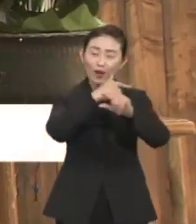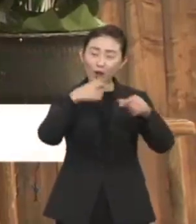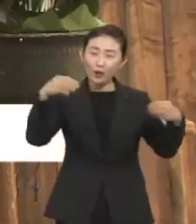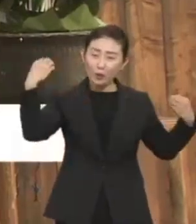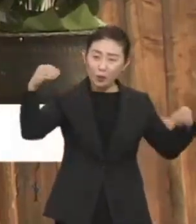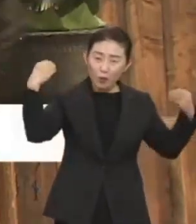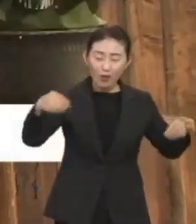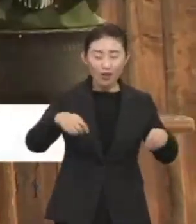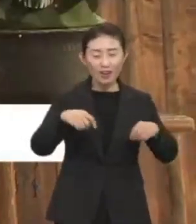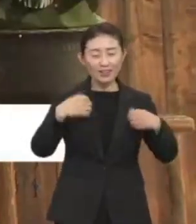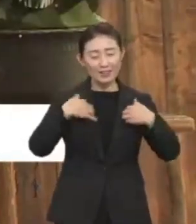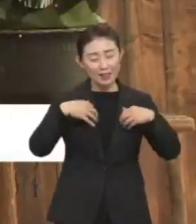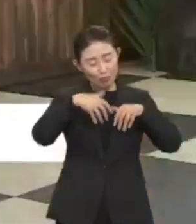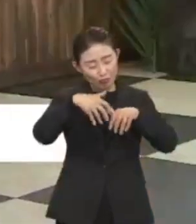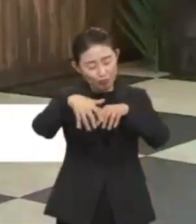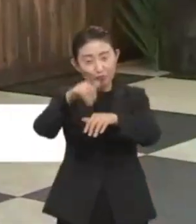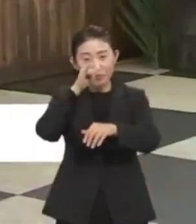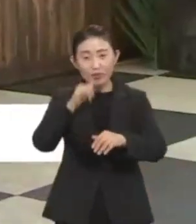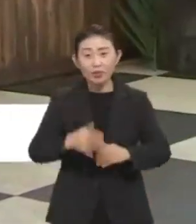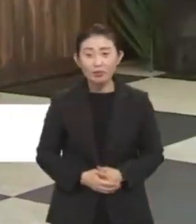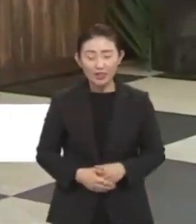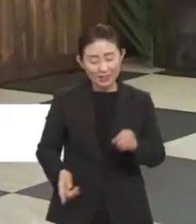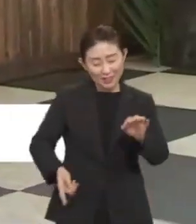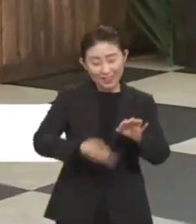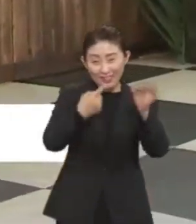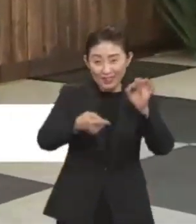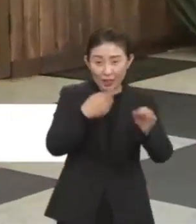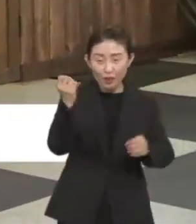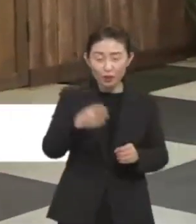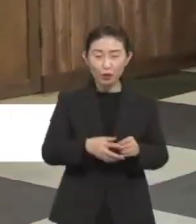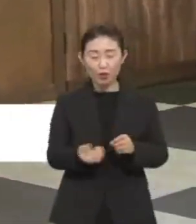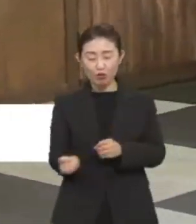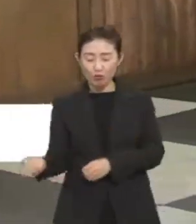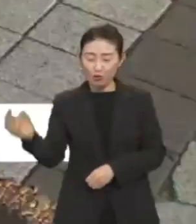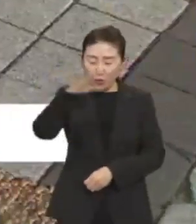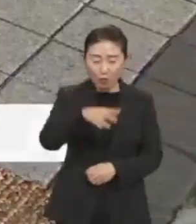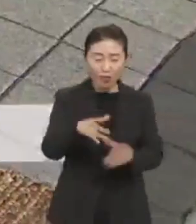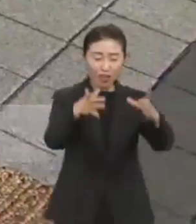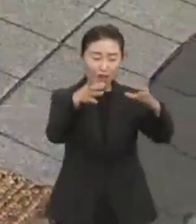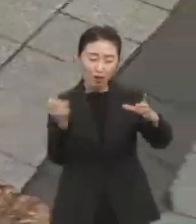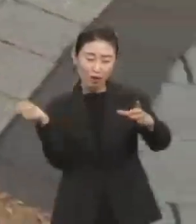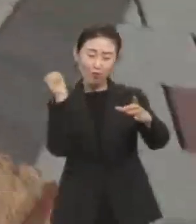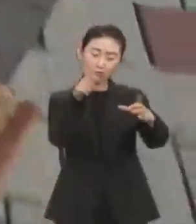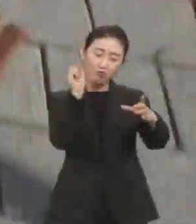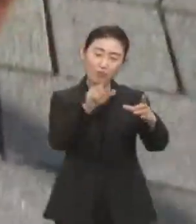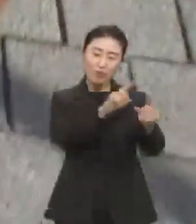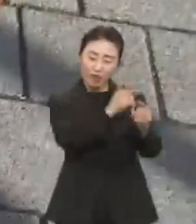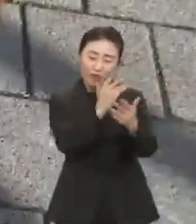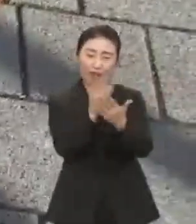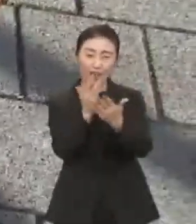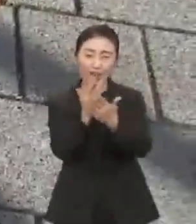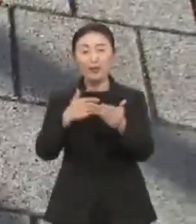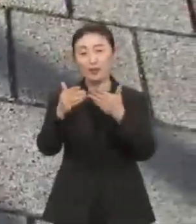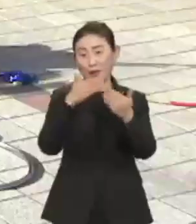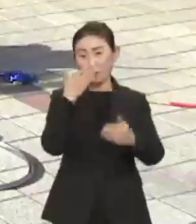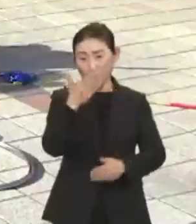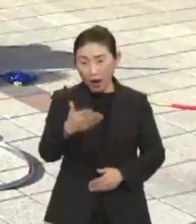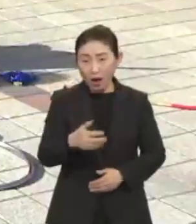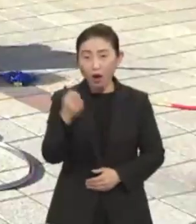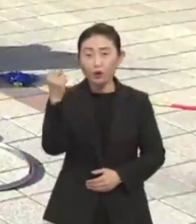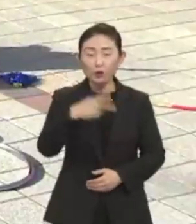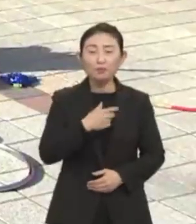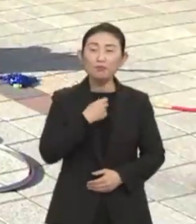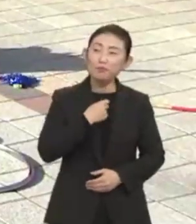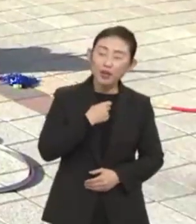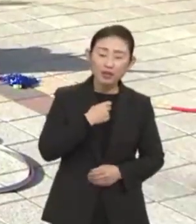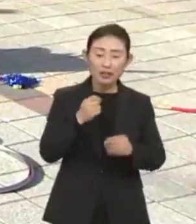공연과 퍼레이드를 진행합니다. 제기차기 대회와 윷놀이와 투어 등 전통 민속놀이 체험과 함께 소원 카드에